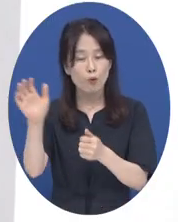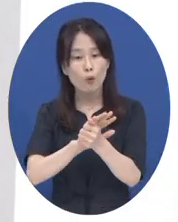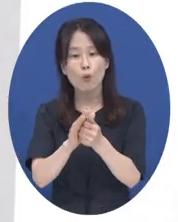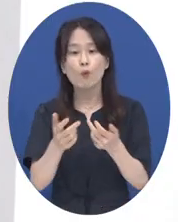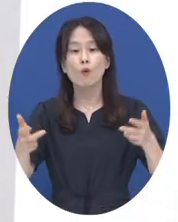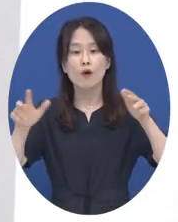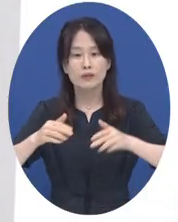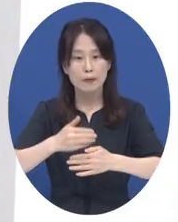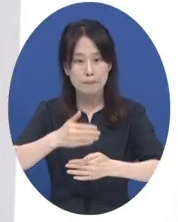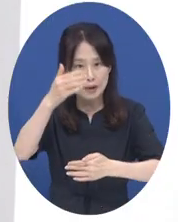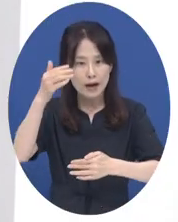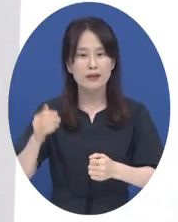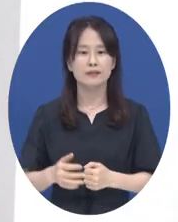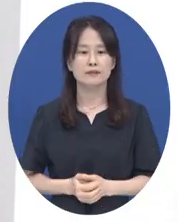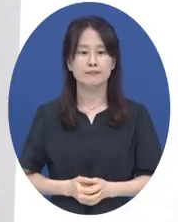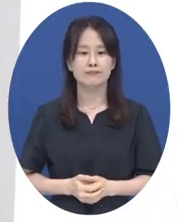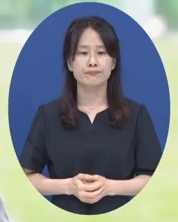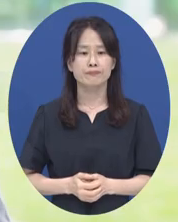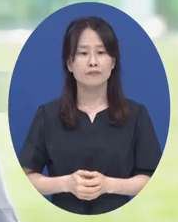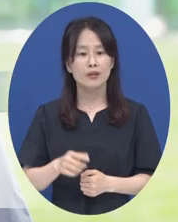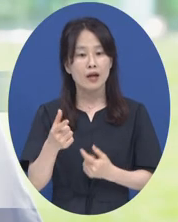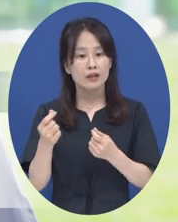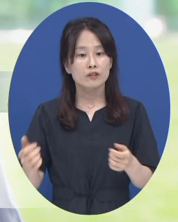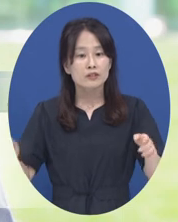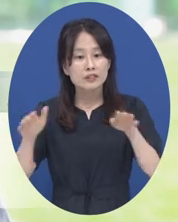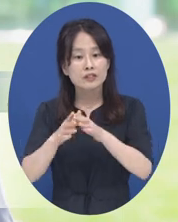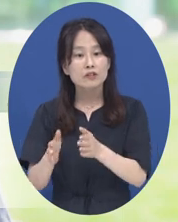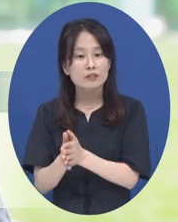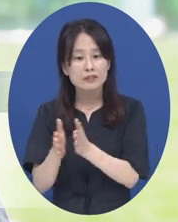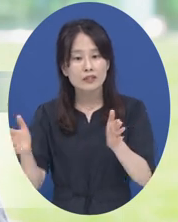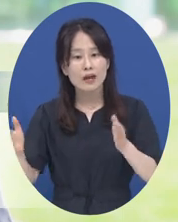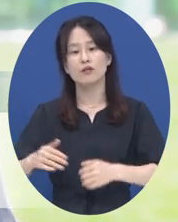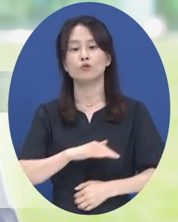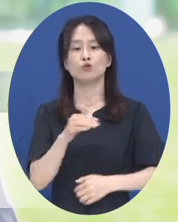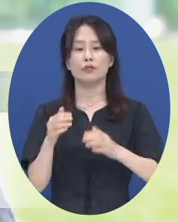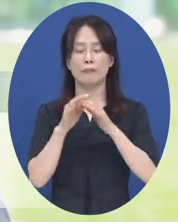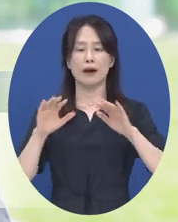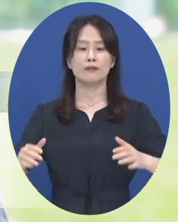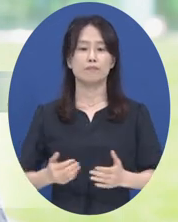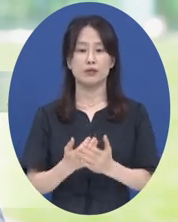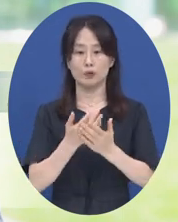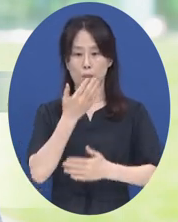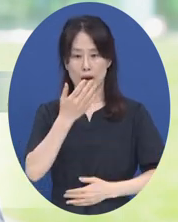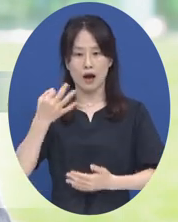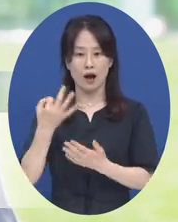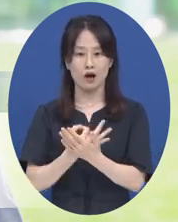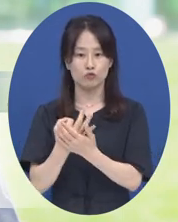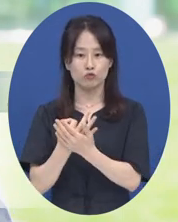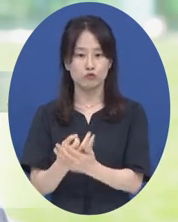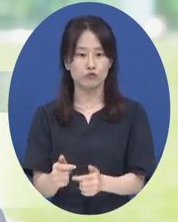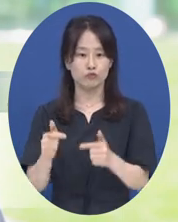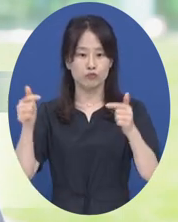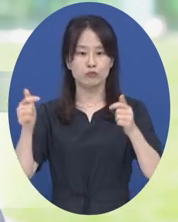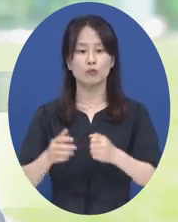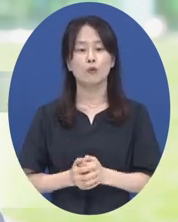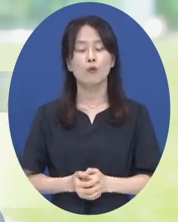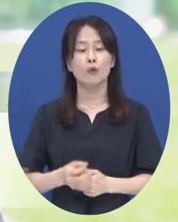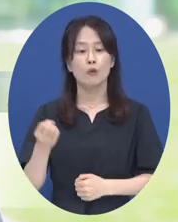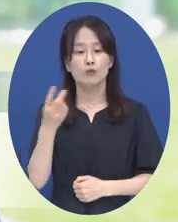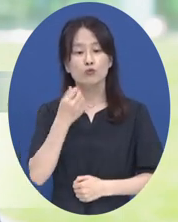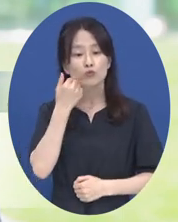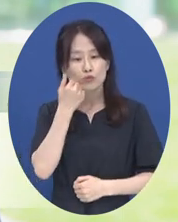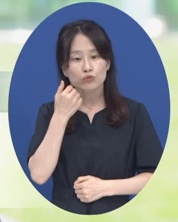이젠 장례 걱정을 덜 수 있게 됐습니다. 이런 시설이 들어오면서 우리 마을을 발전시키고 수익 창출을 시키고